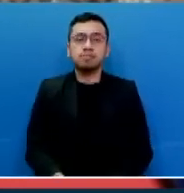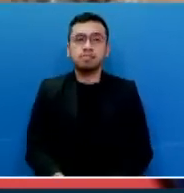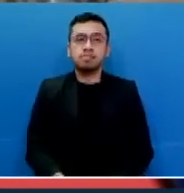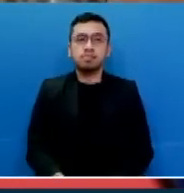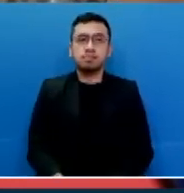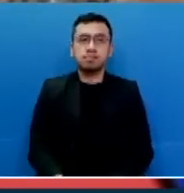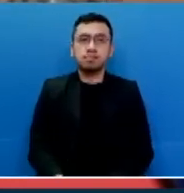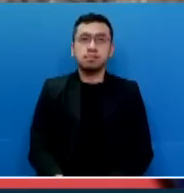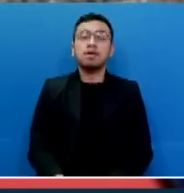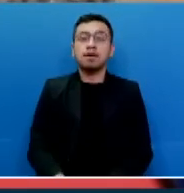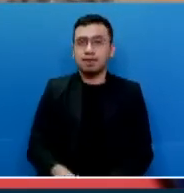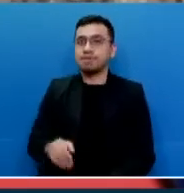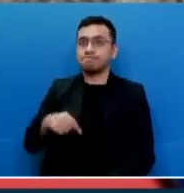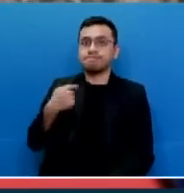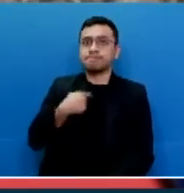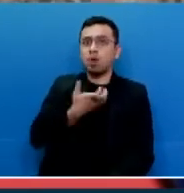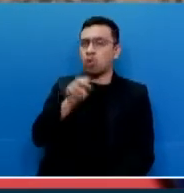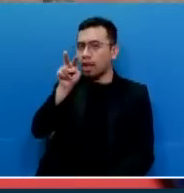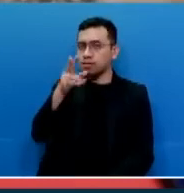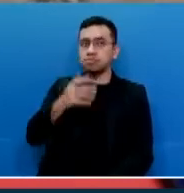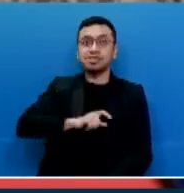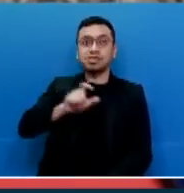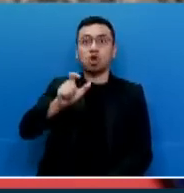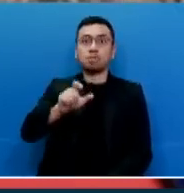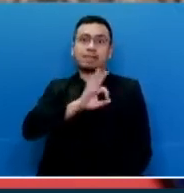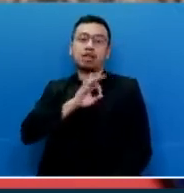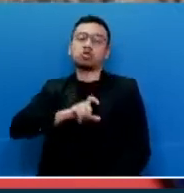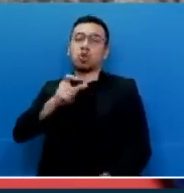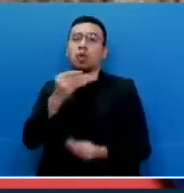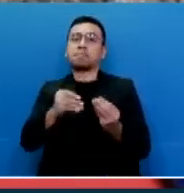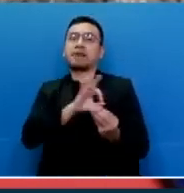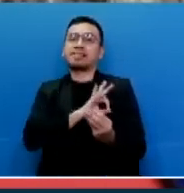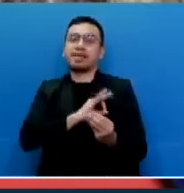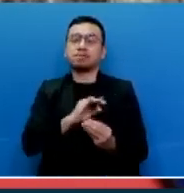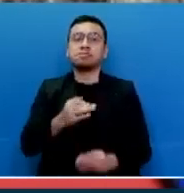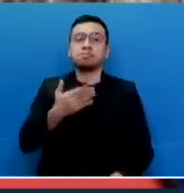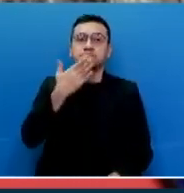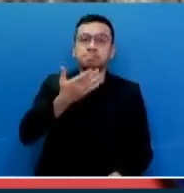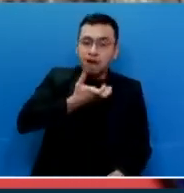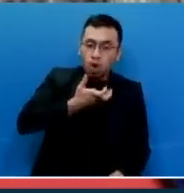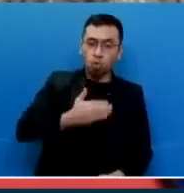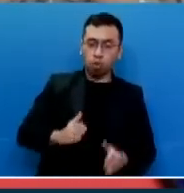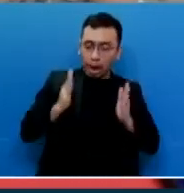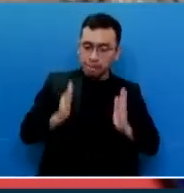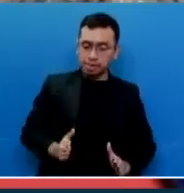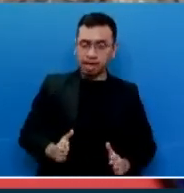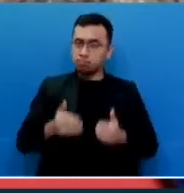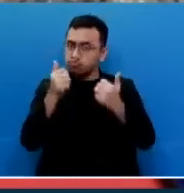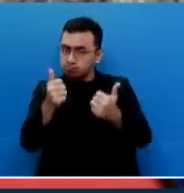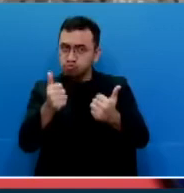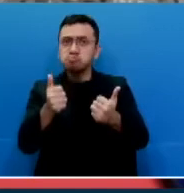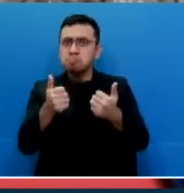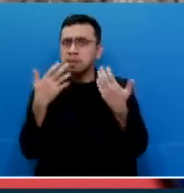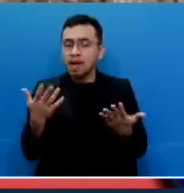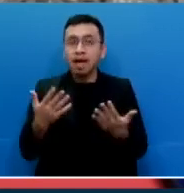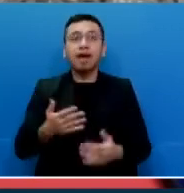pembawaan atau karakter yang sesuai gitu dengan harapan pemilih gitu kalau saya milh wakil presiden ya akan